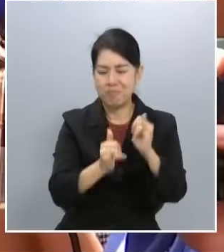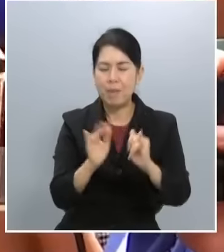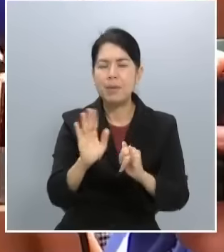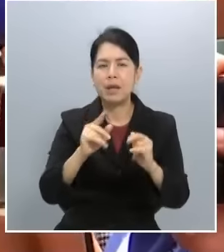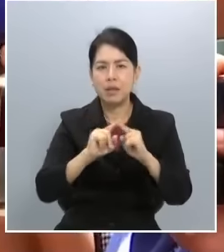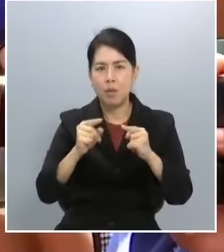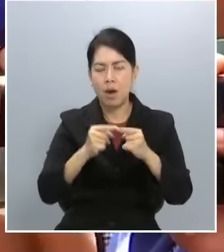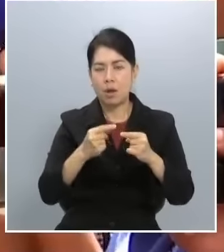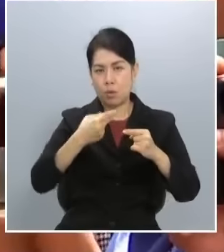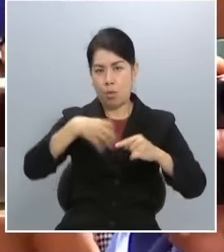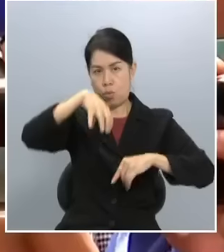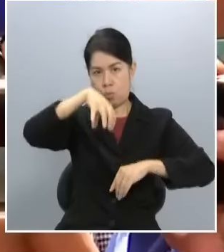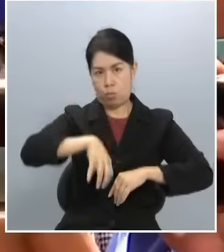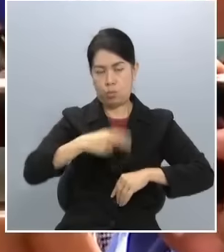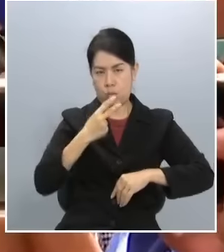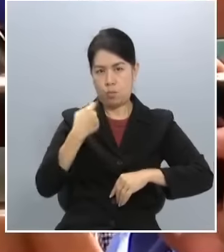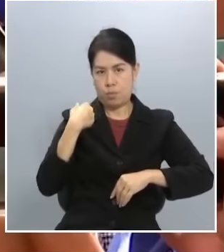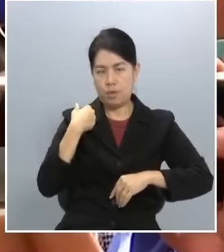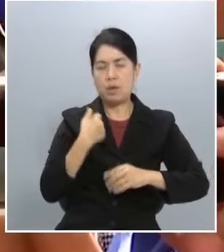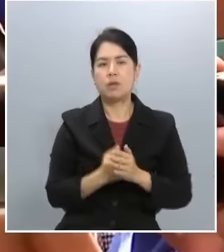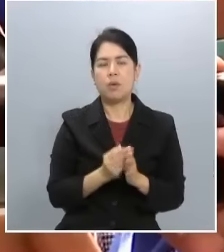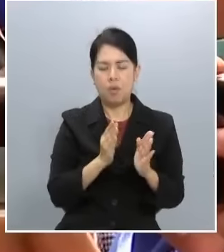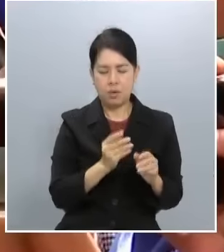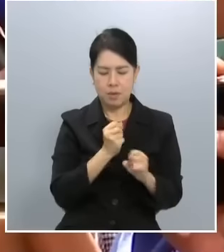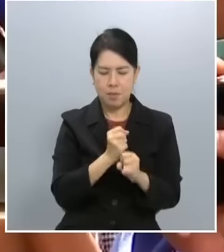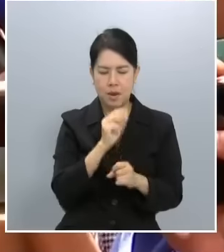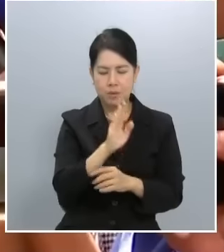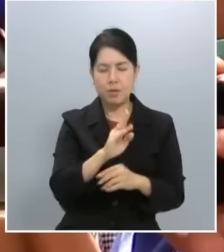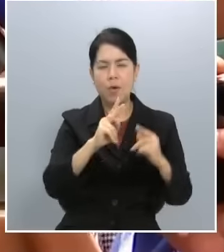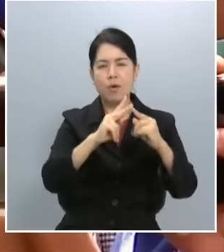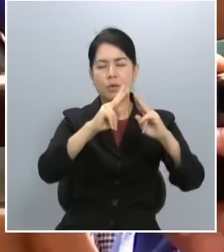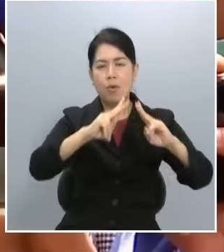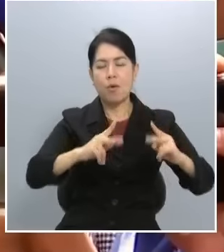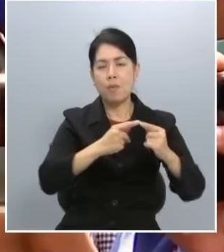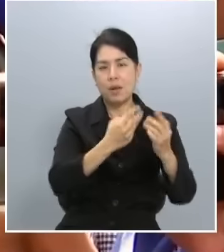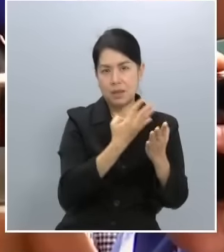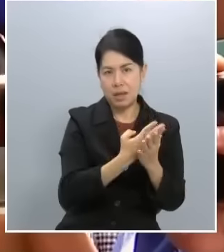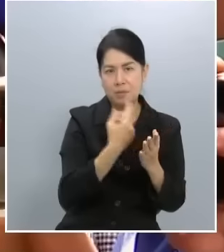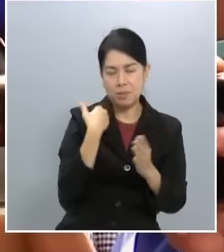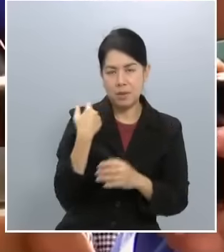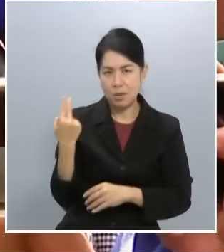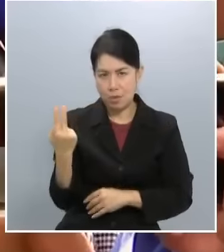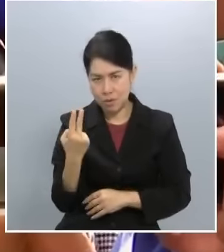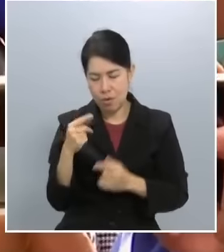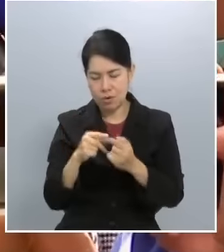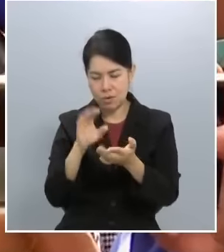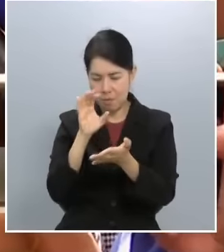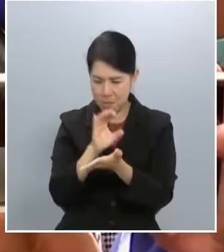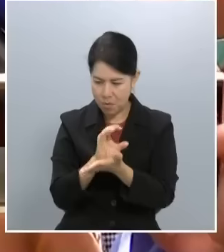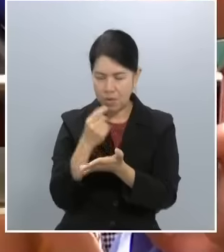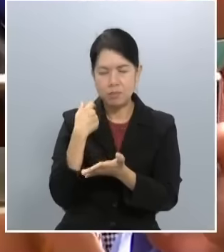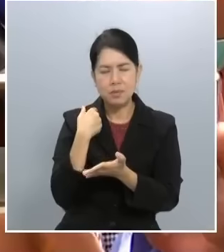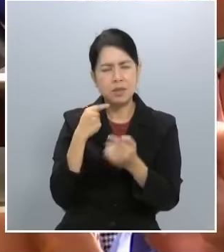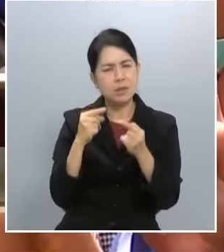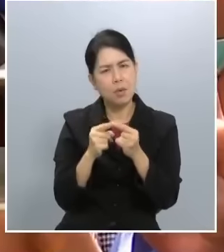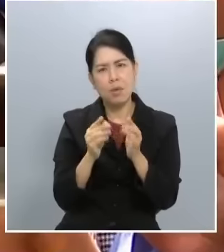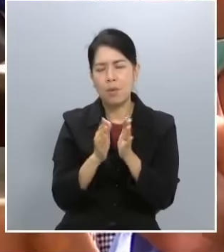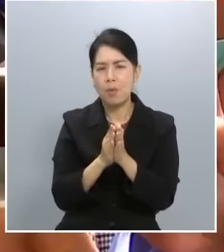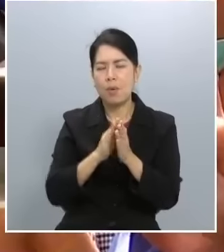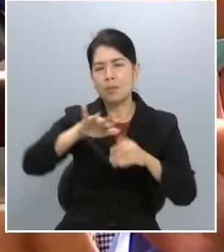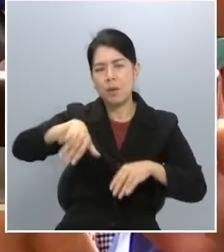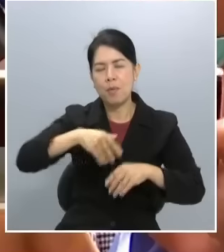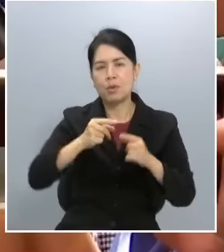ที่กรมราชทัณฑ์ปฏิบัติหน้าที่อยู่2นายร่วมกับตำรวจสน.ปทุมวัน3นายตำรวจสันติบาลอีก3นายรวมเป็นทั้งหมด8น